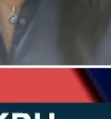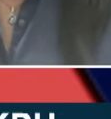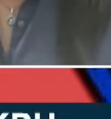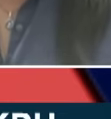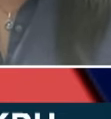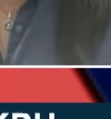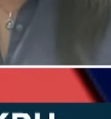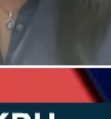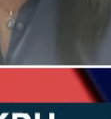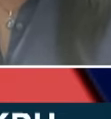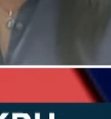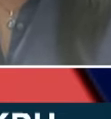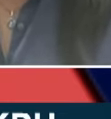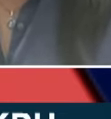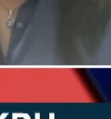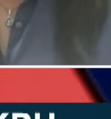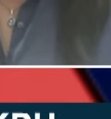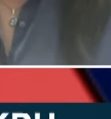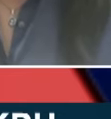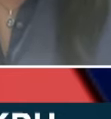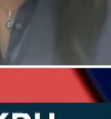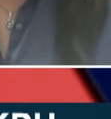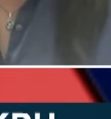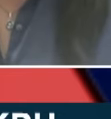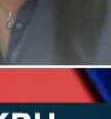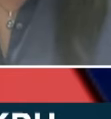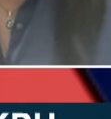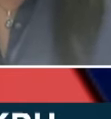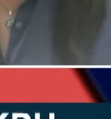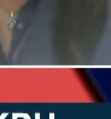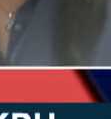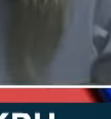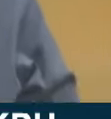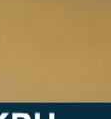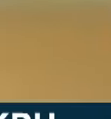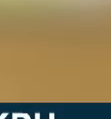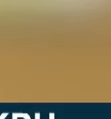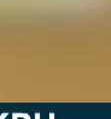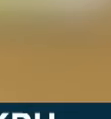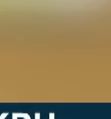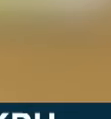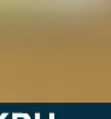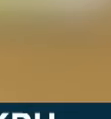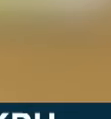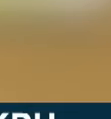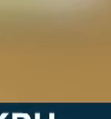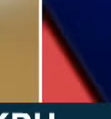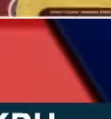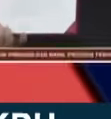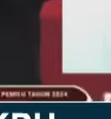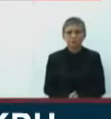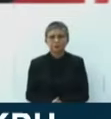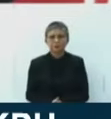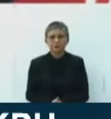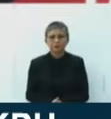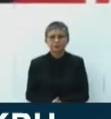keputusan presiden tidak keluar ee dia sebenarnya Bisa jadi Tidak jadi dipecat jadi sekarang juga tergantung menurut saya menarik nanti akan